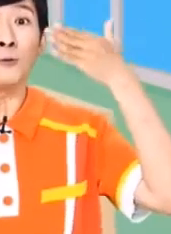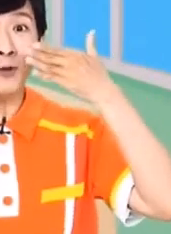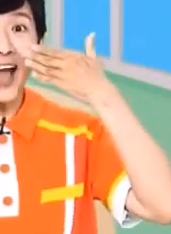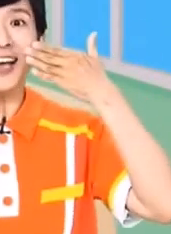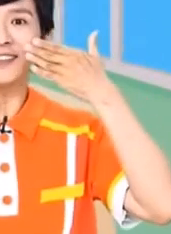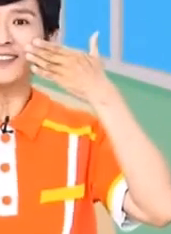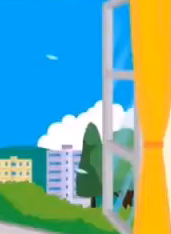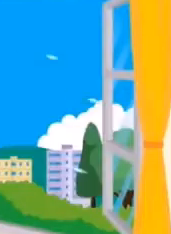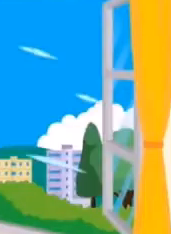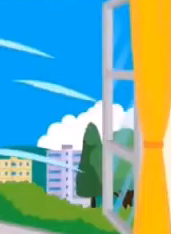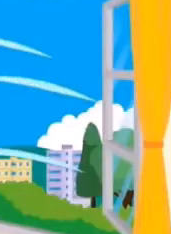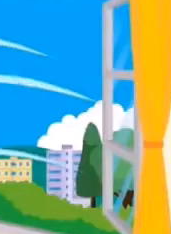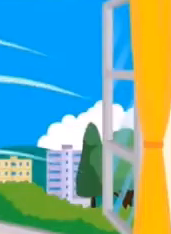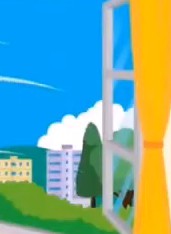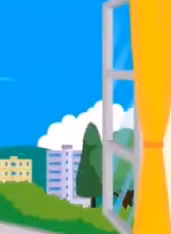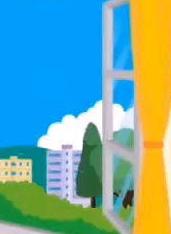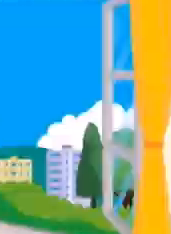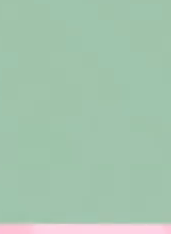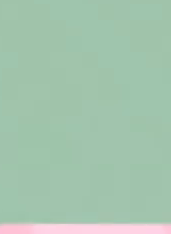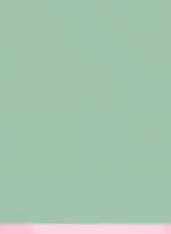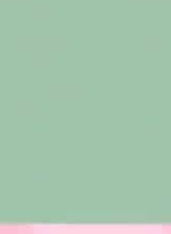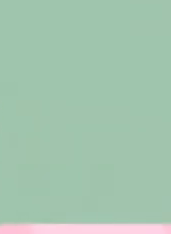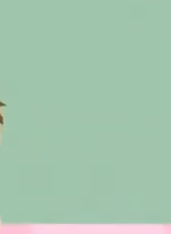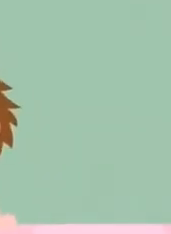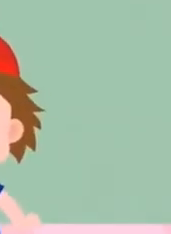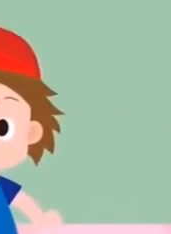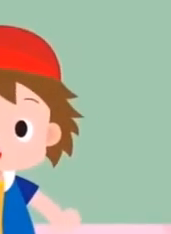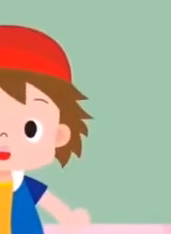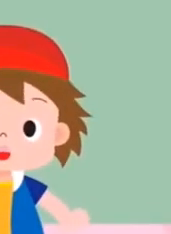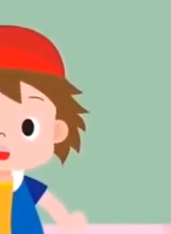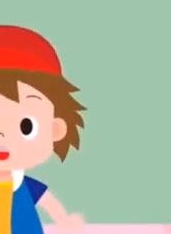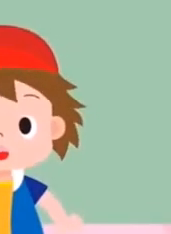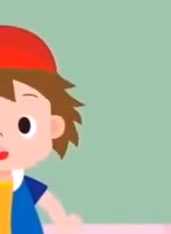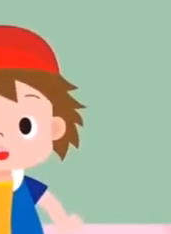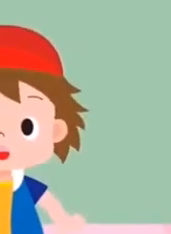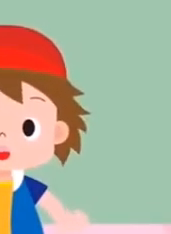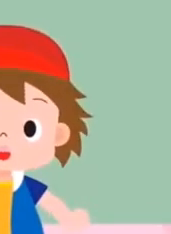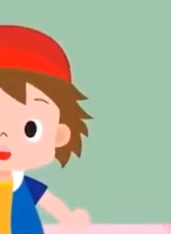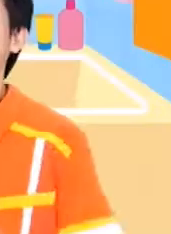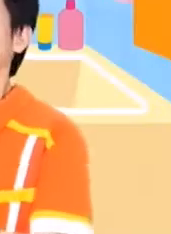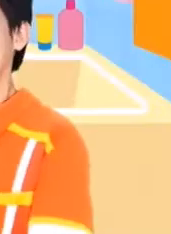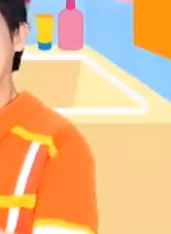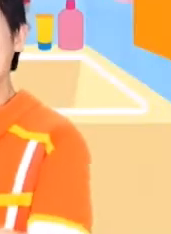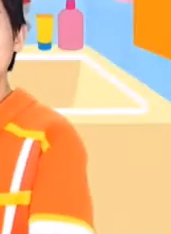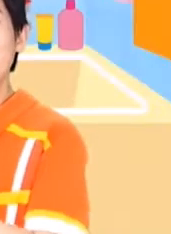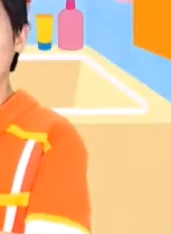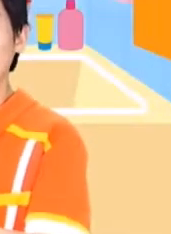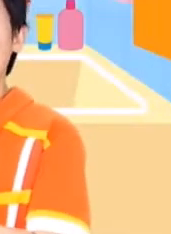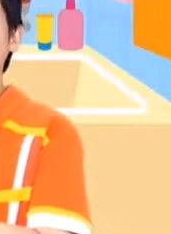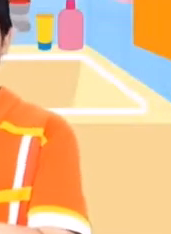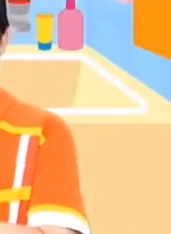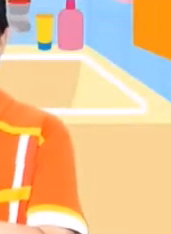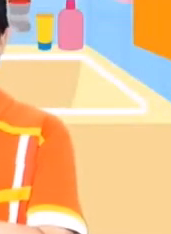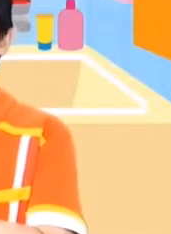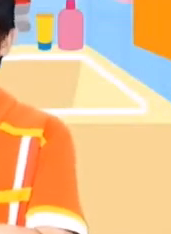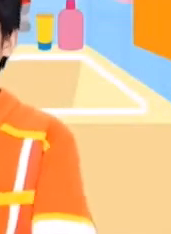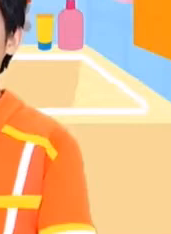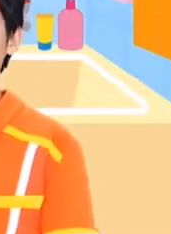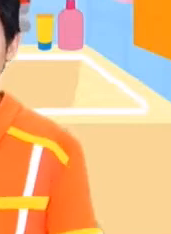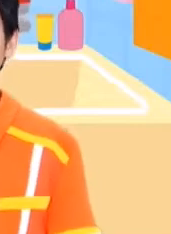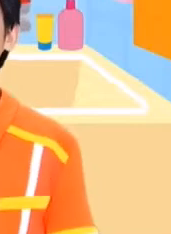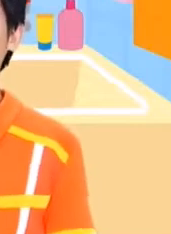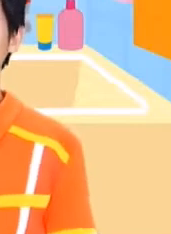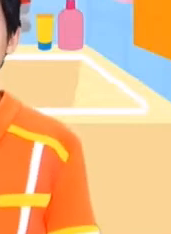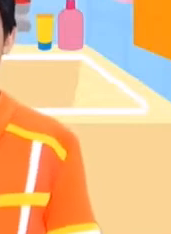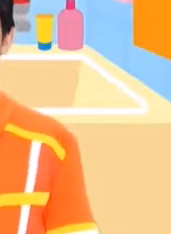记得要覆盖， 室内要通风，保持社交距离， 勤洗手，用肥皂搓